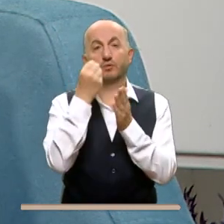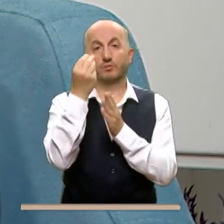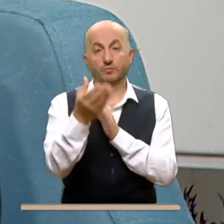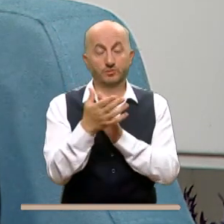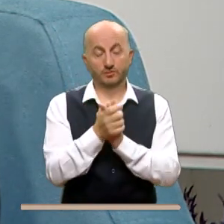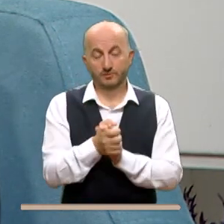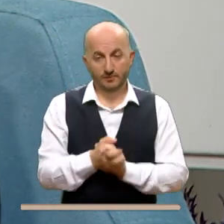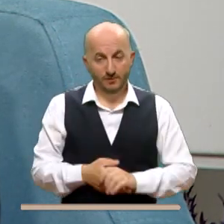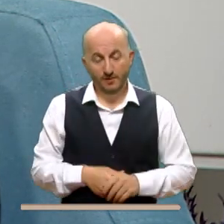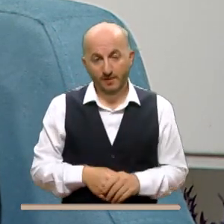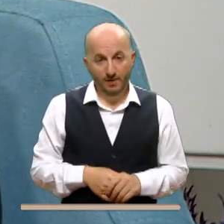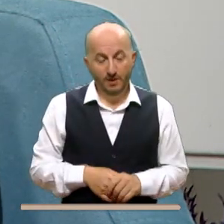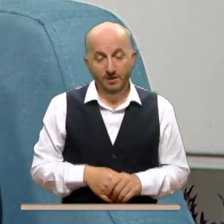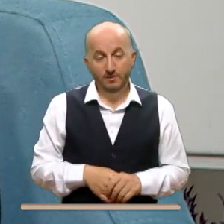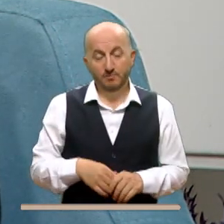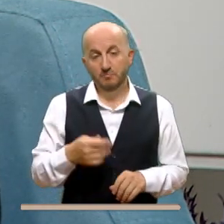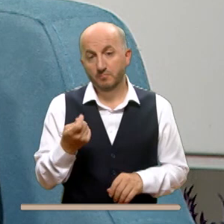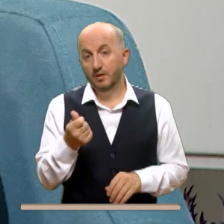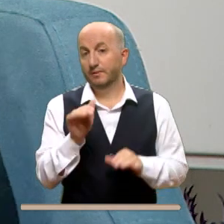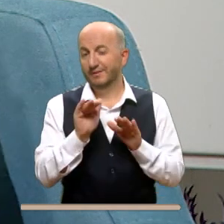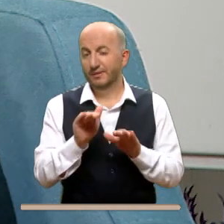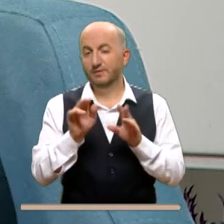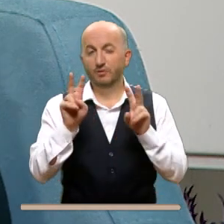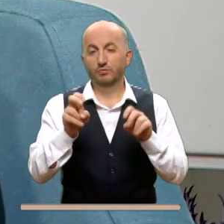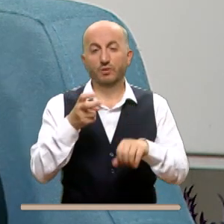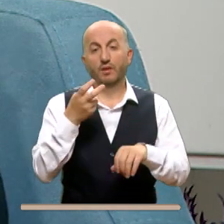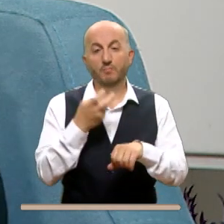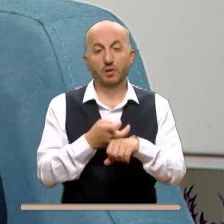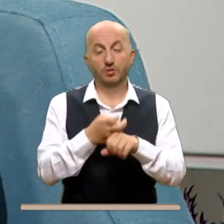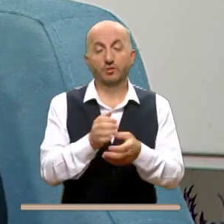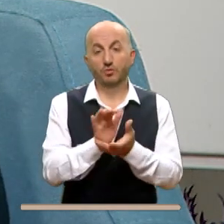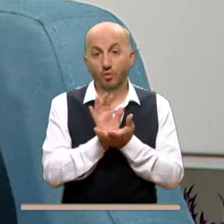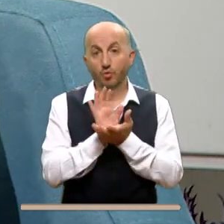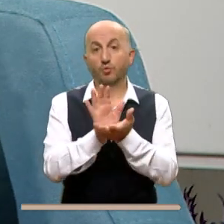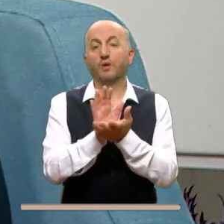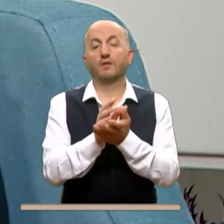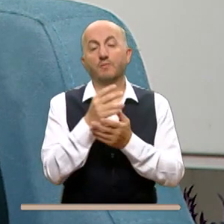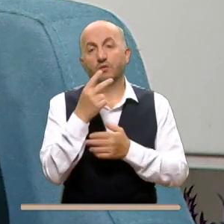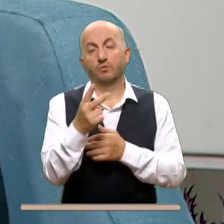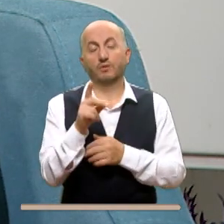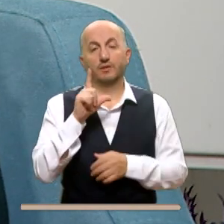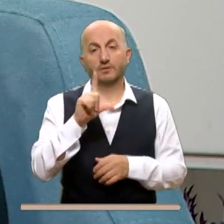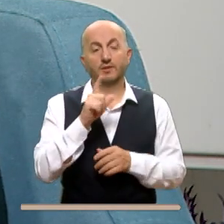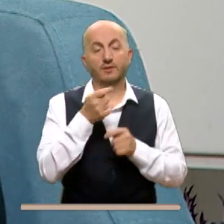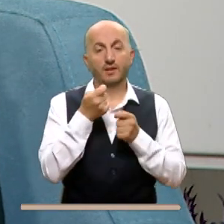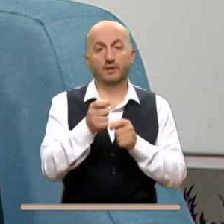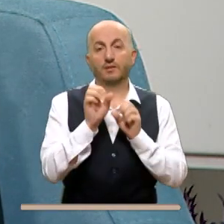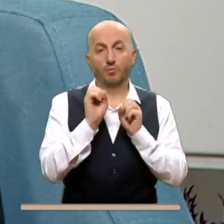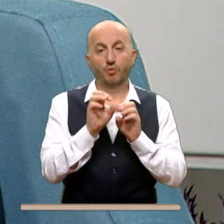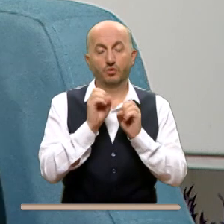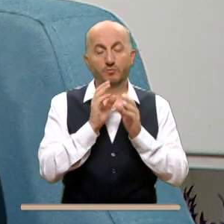Birazdan onlara değineceğim. Burslar konusu burada tamamıyla başarıyı ödüllendirmeye yönelik. Lisans eğitim öğretimi devam ederken